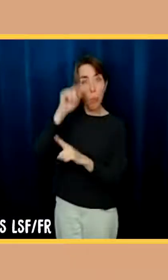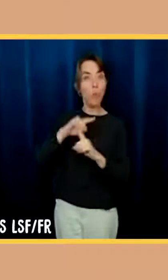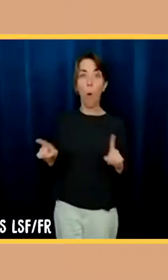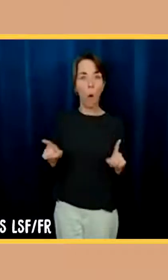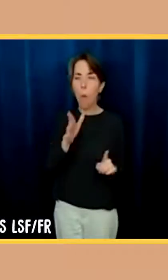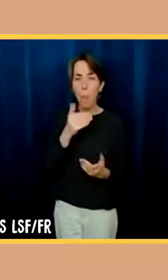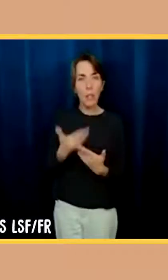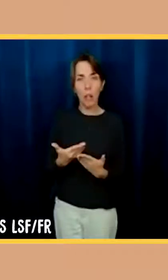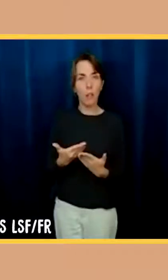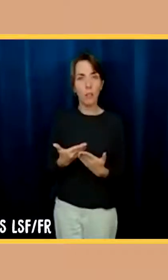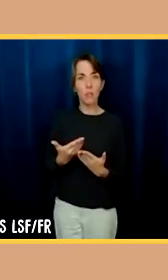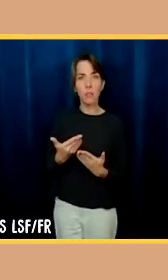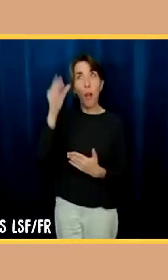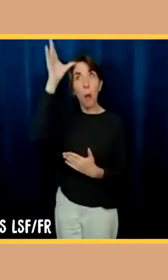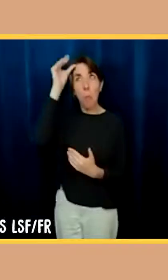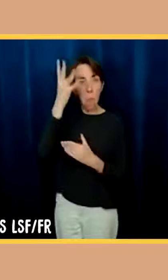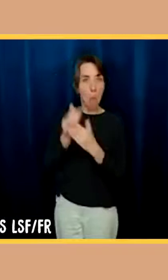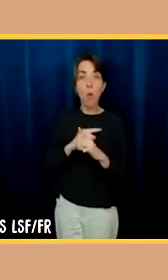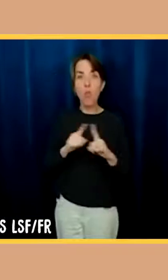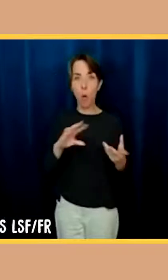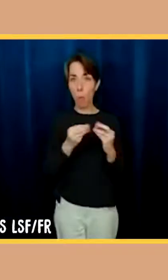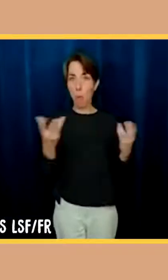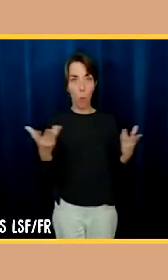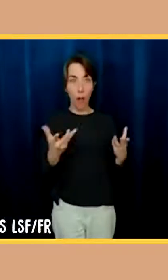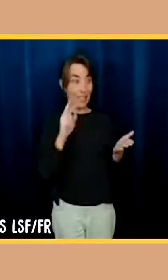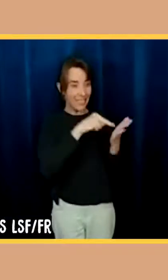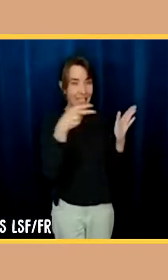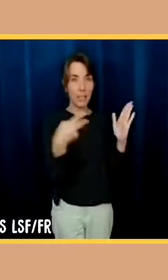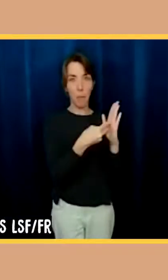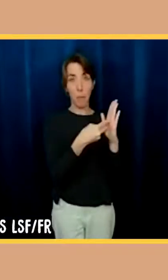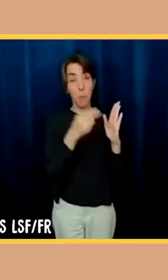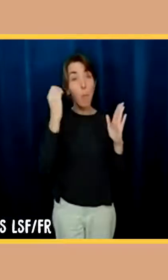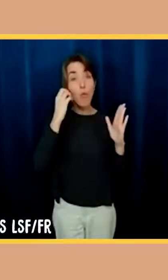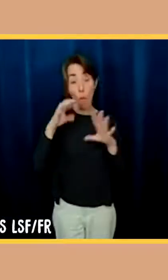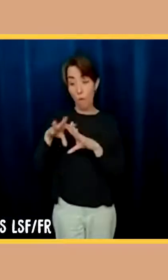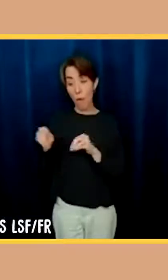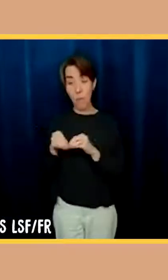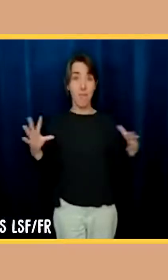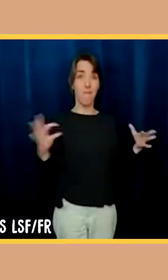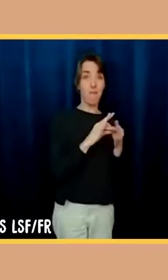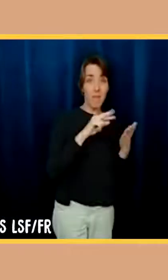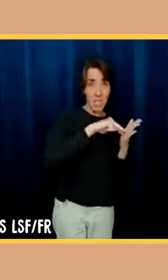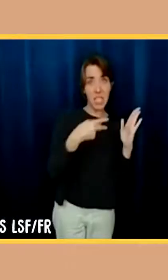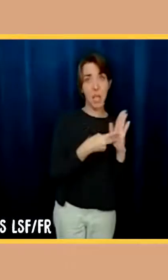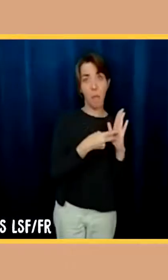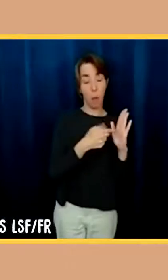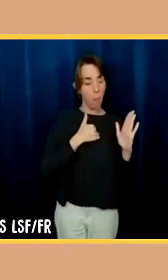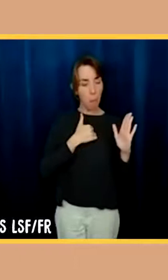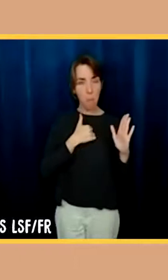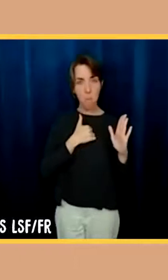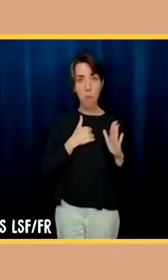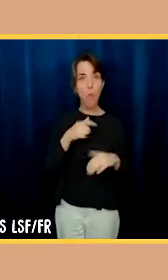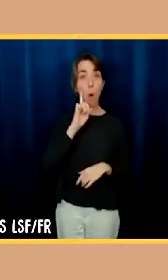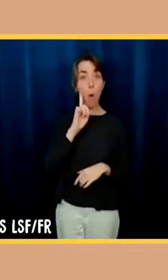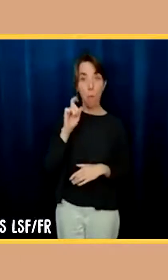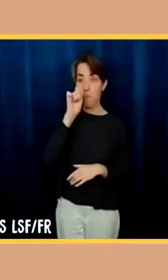Et malheureusement, souvent, la famille en fait, fait partie de ce système-là. Je parle de moi personnellement parce que mes parents n'étaient pas ignorants.